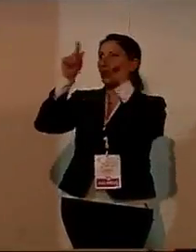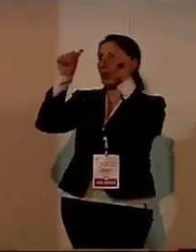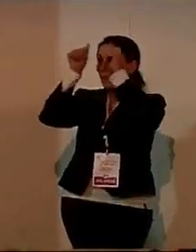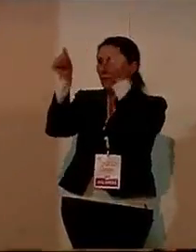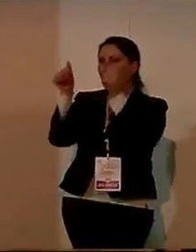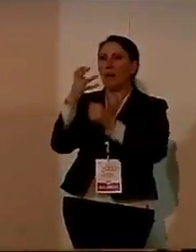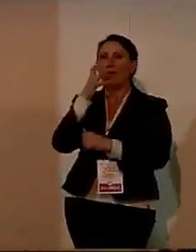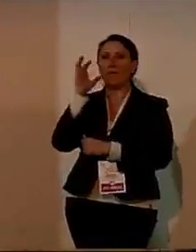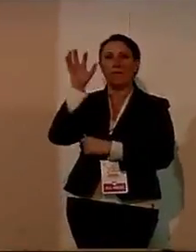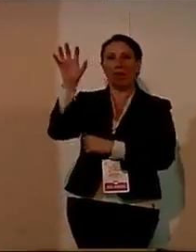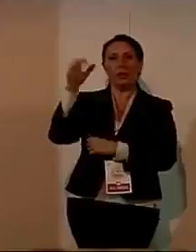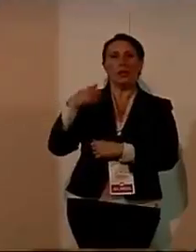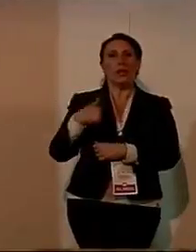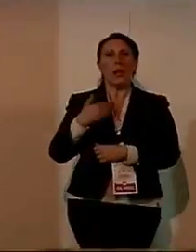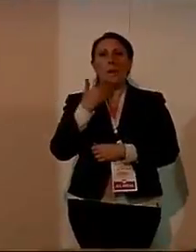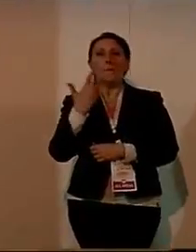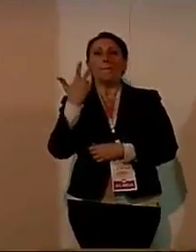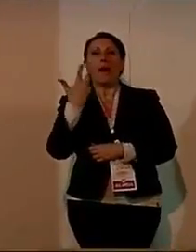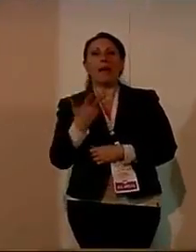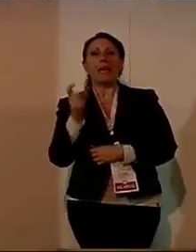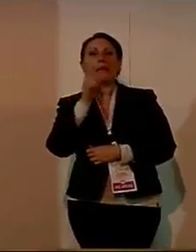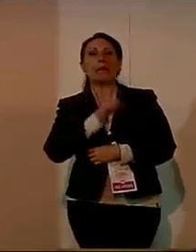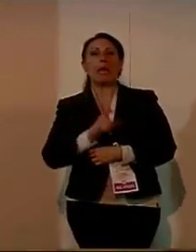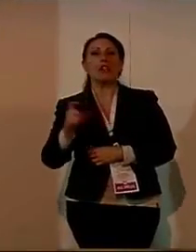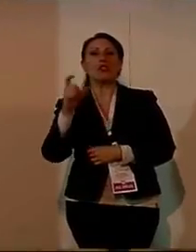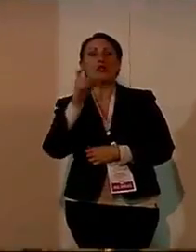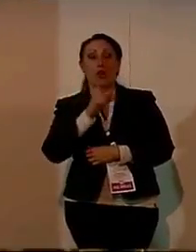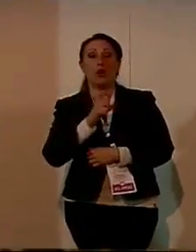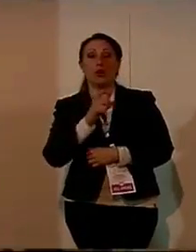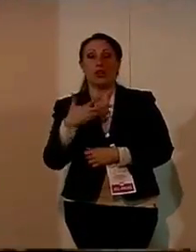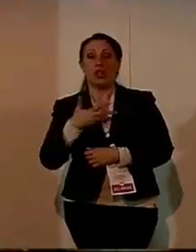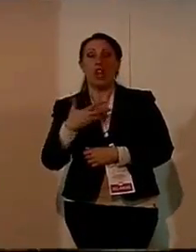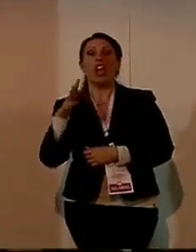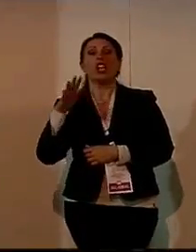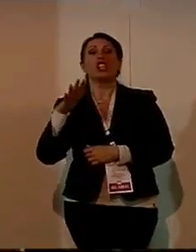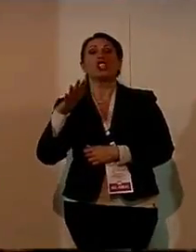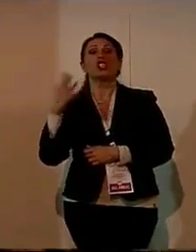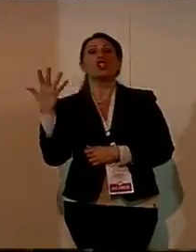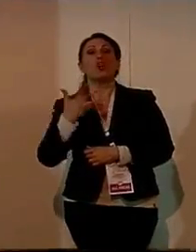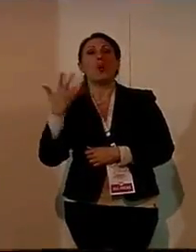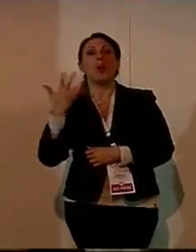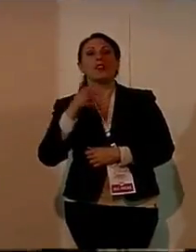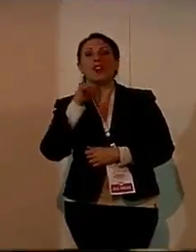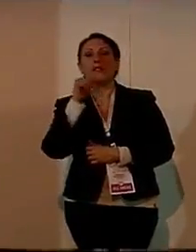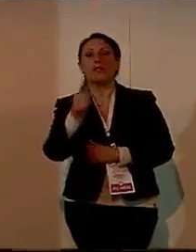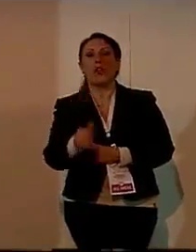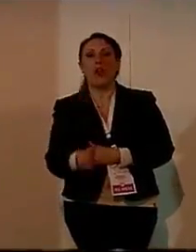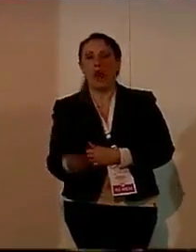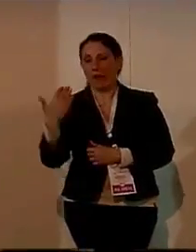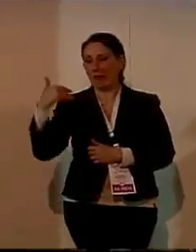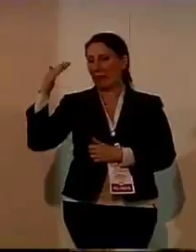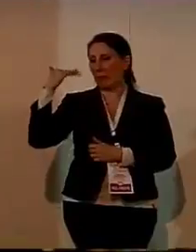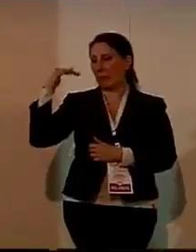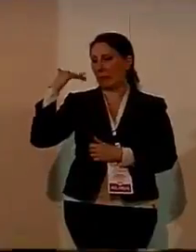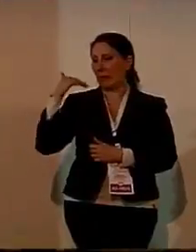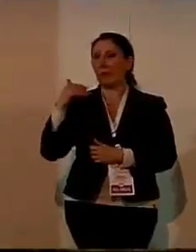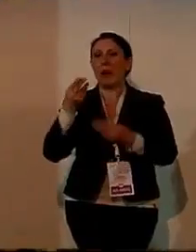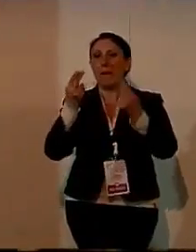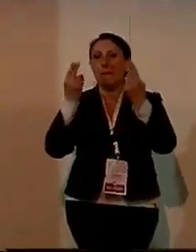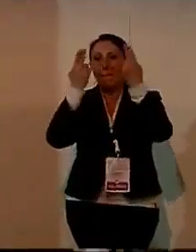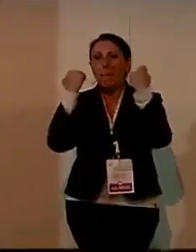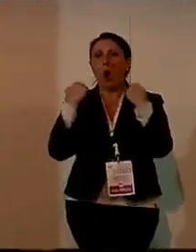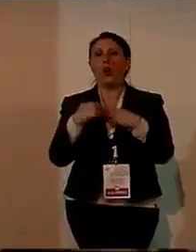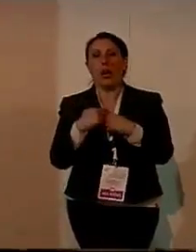ottobre mancano tre giorni e saranno 500 anni esatti da quando il monaco che famosa della storia fisso le